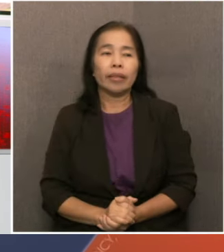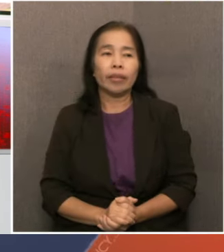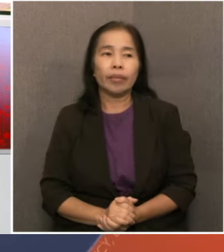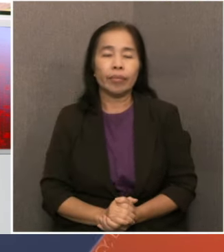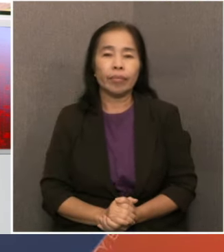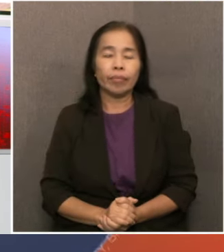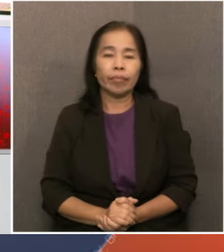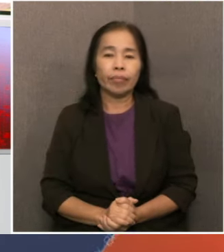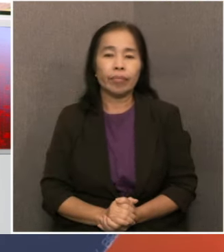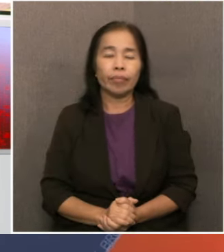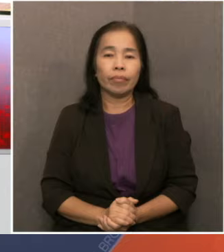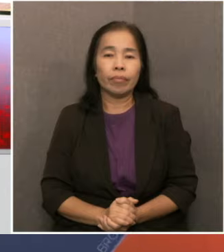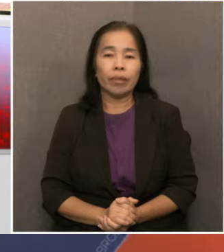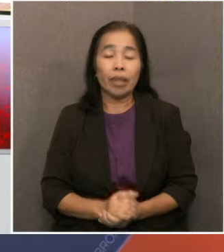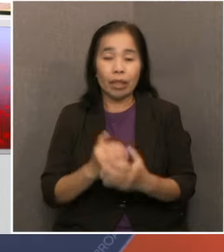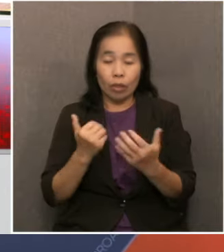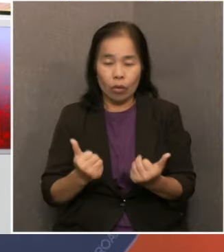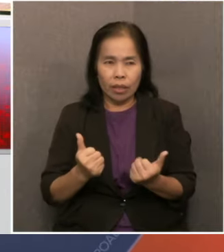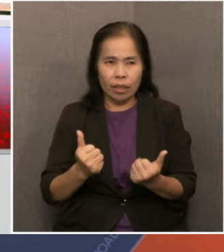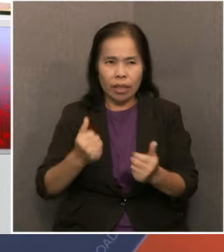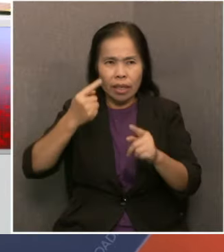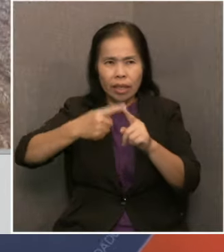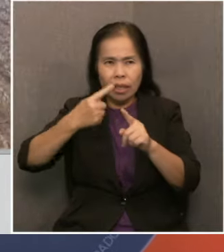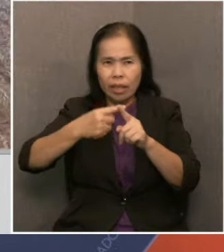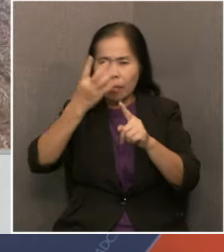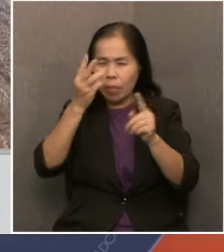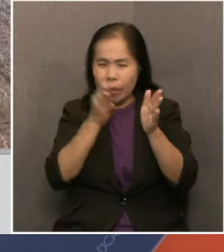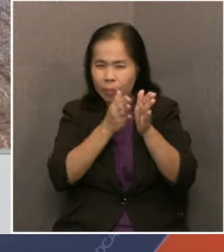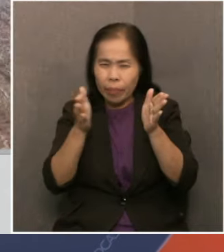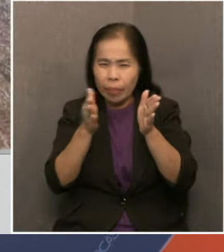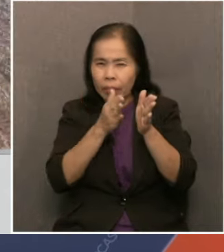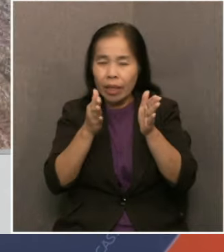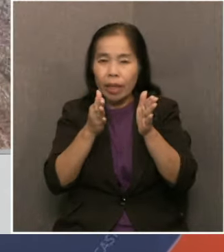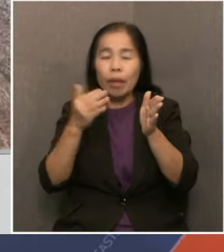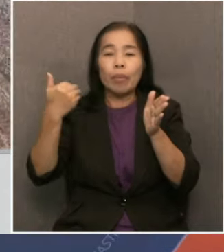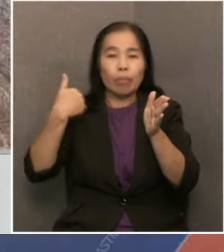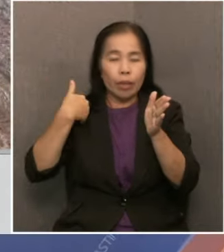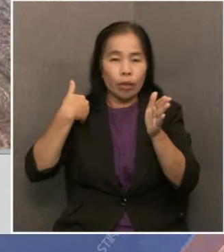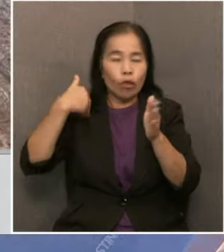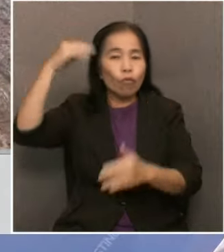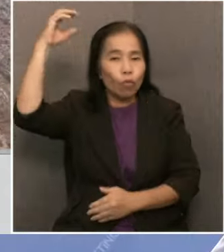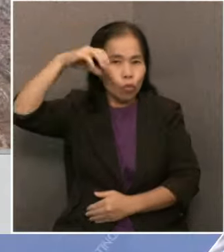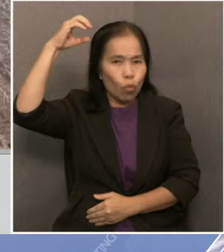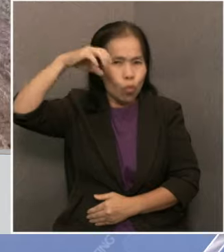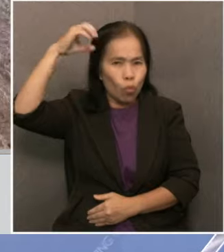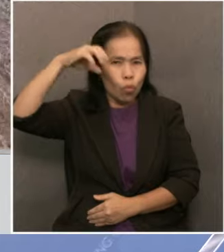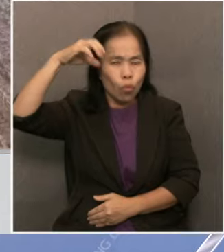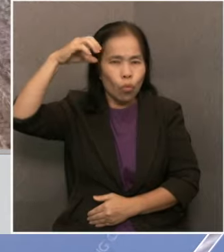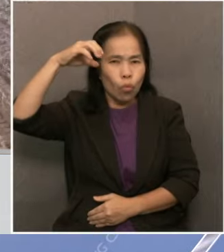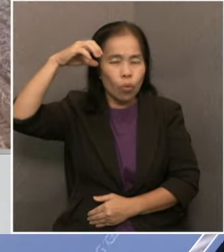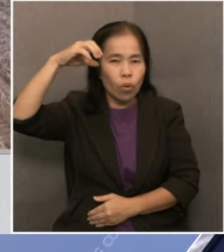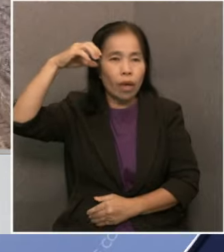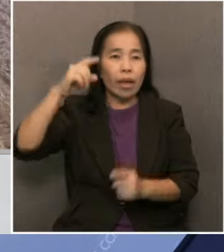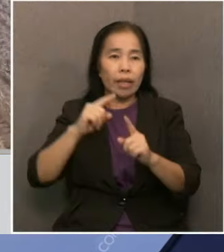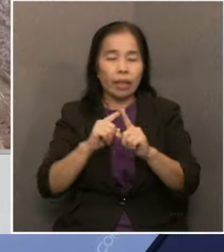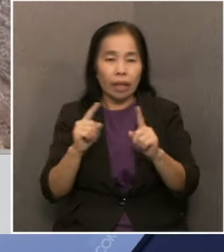อระยะสนๆ สับแรกก็คงจะมีฝนอยู่ แต่ว่าความ